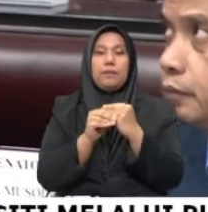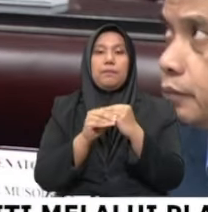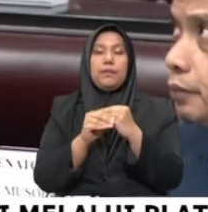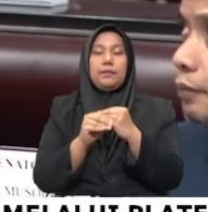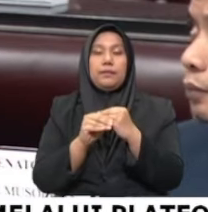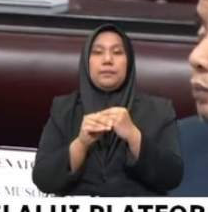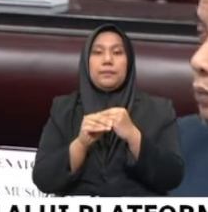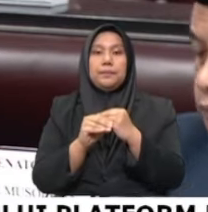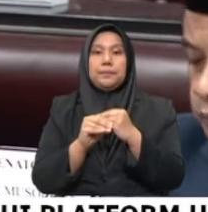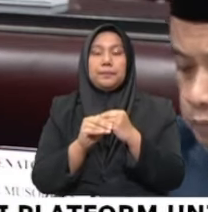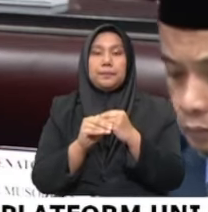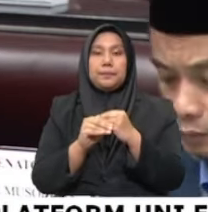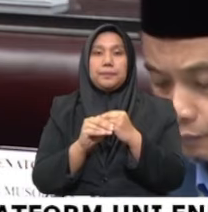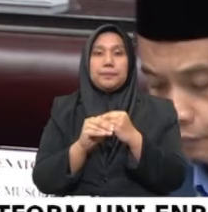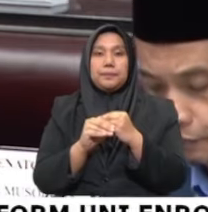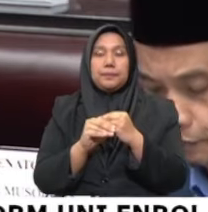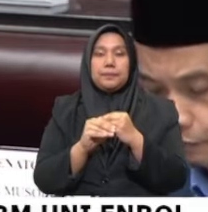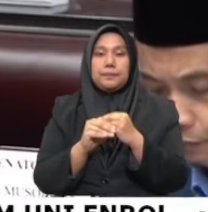ialah